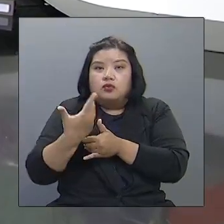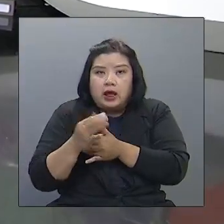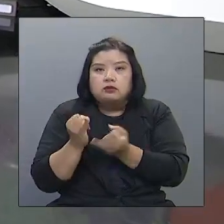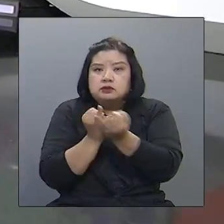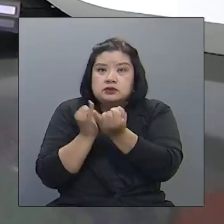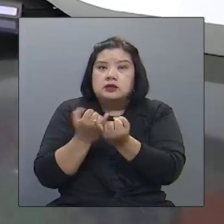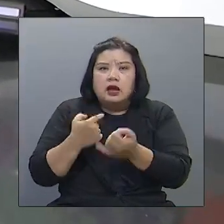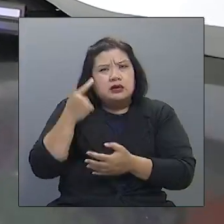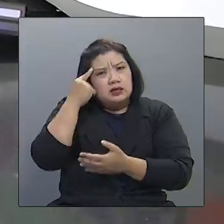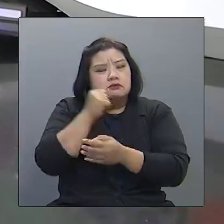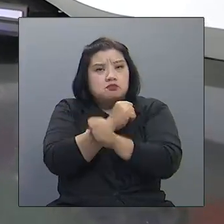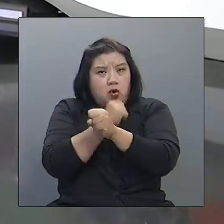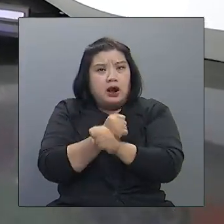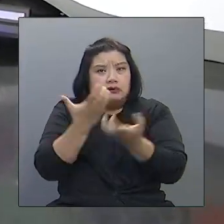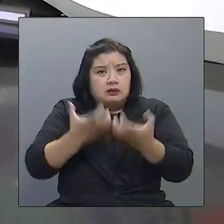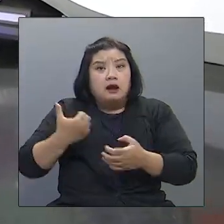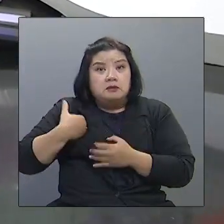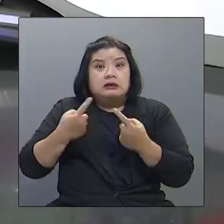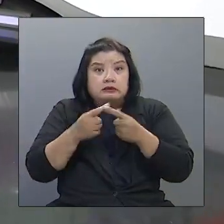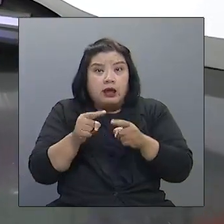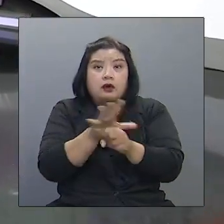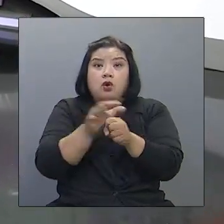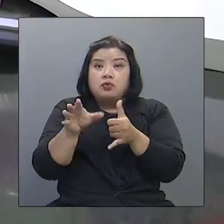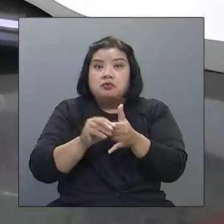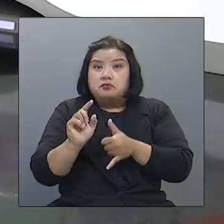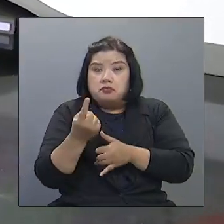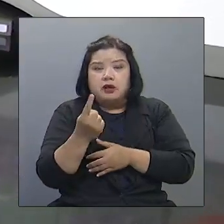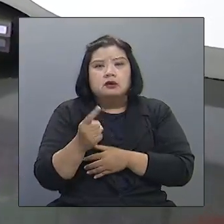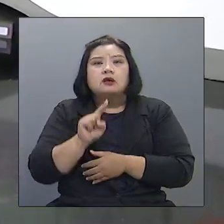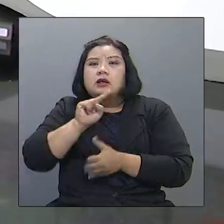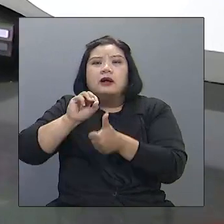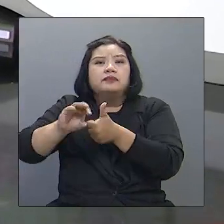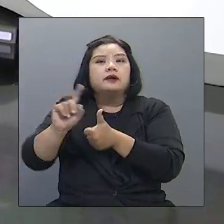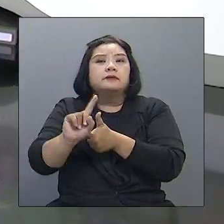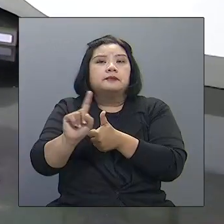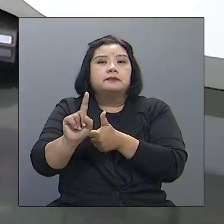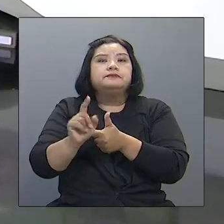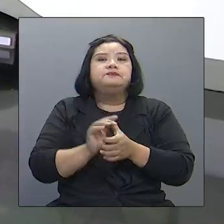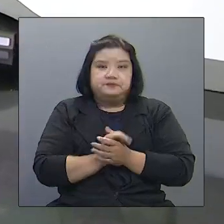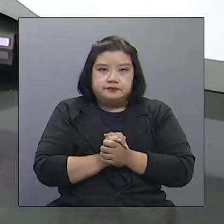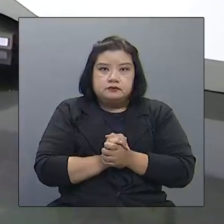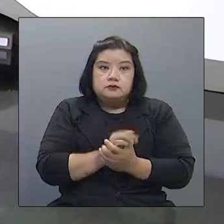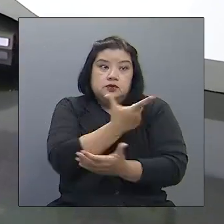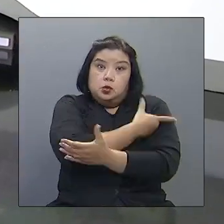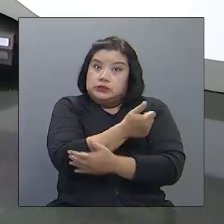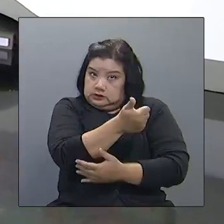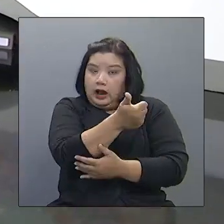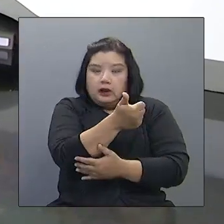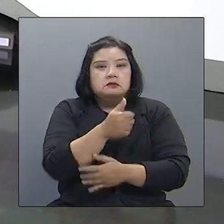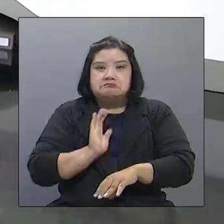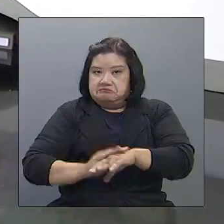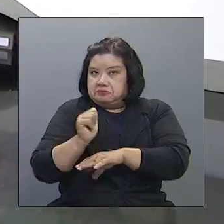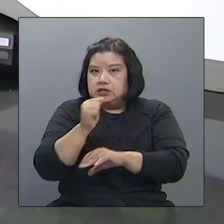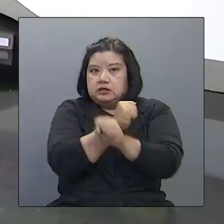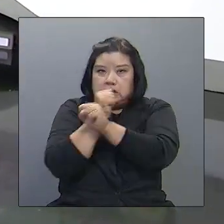จะพอช่วยได้บ้างแหละแต่พอเจอตัวใหม่เข้ามาเนี่ยจะแนะนำยังไงดีคะอาจารย์ ผมว่าวัคซีนช่วยได้ดีมากๆเลยเรื่องของการป้